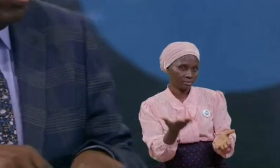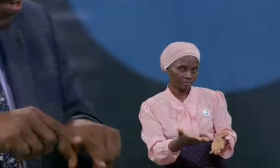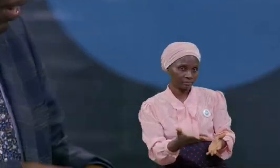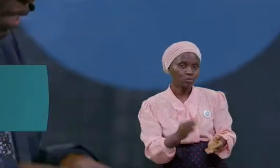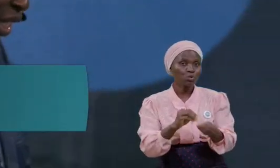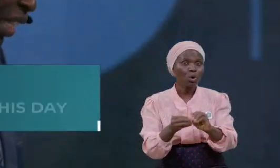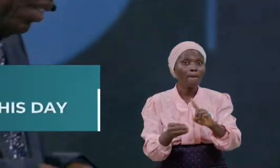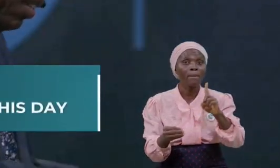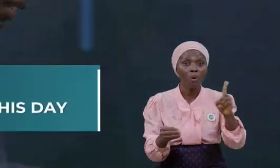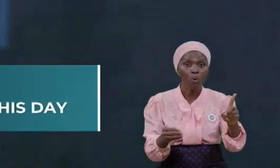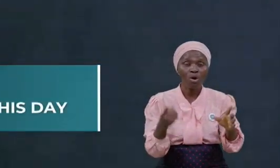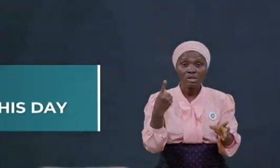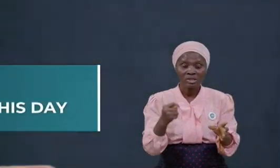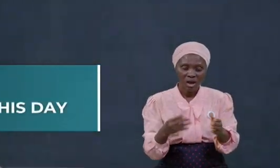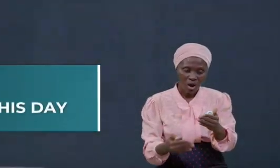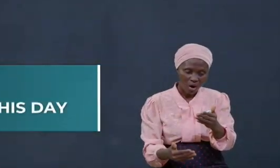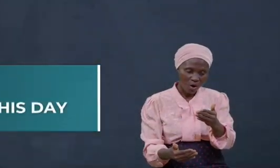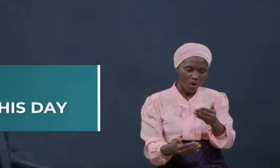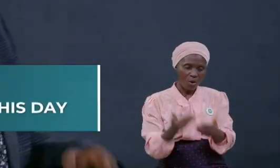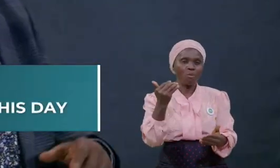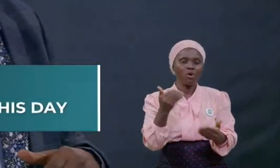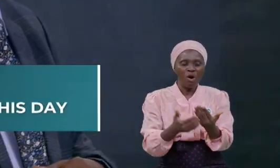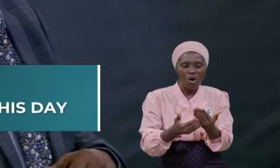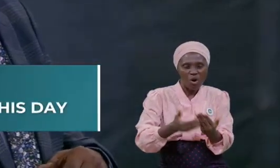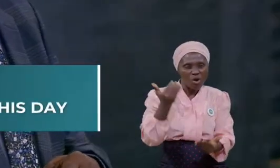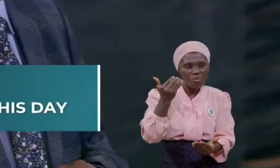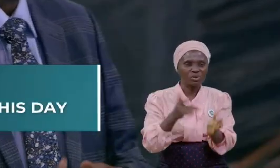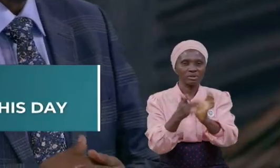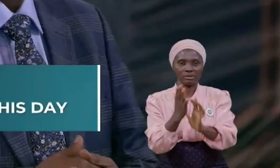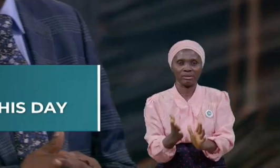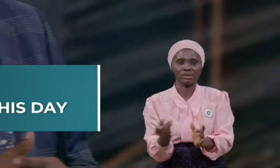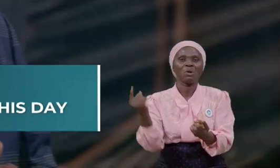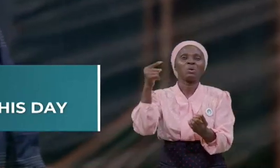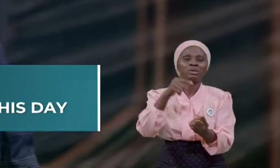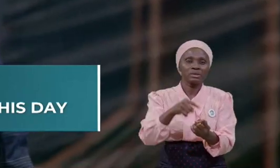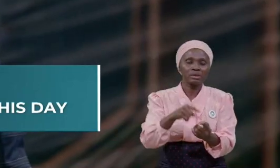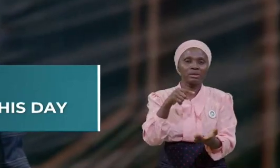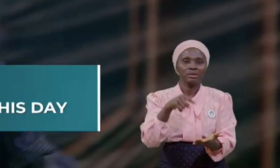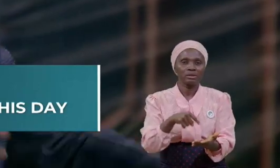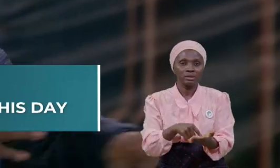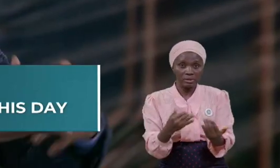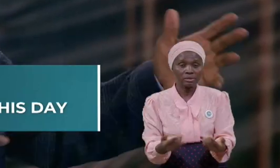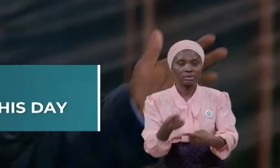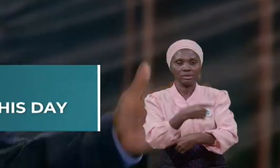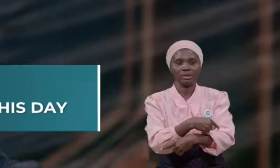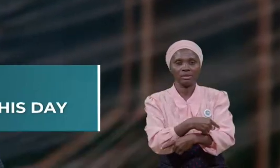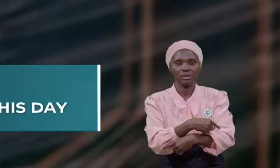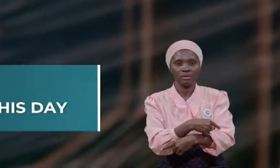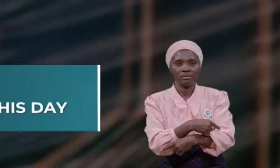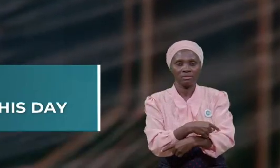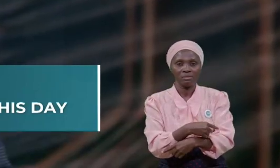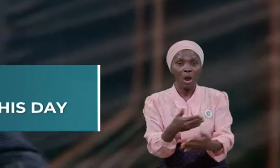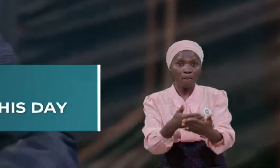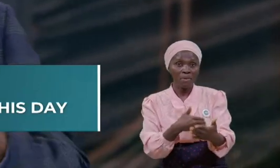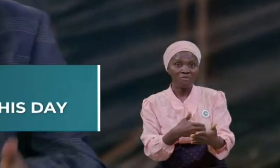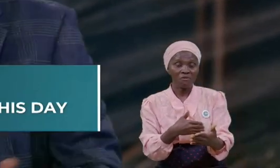presque chrétien jusqu'à aujourd'hui. Paul est apparu devant Agrippa. Et tout